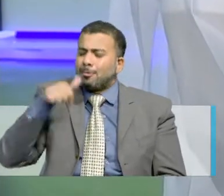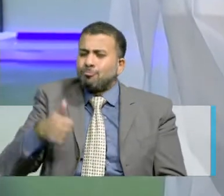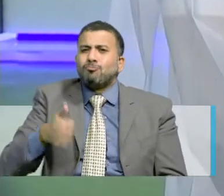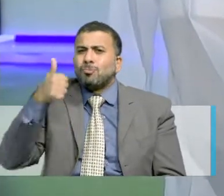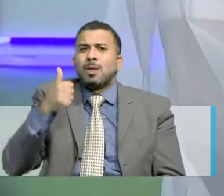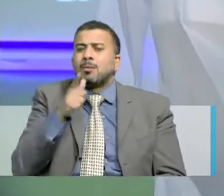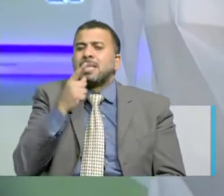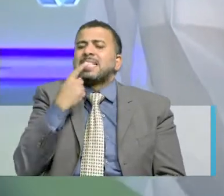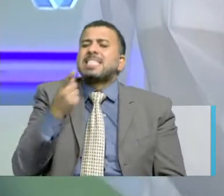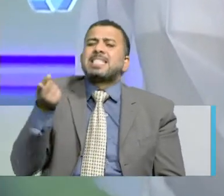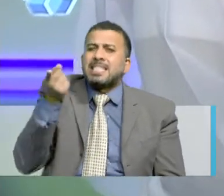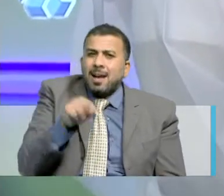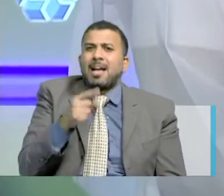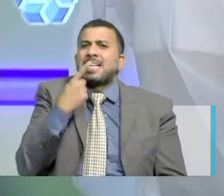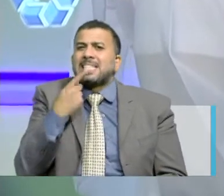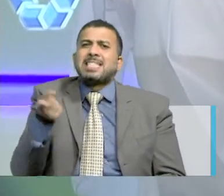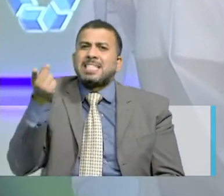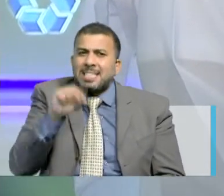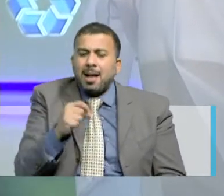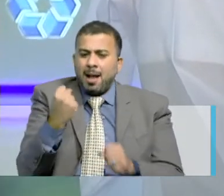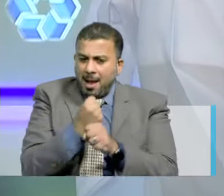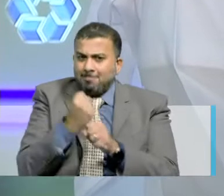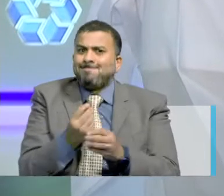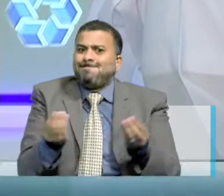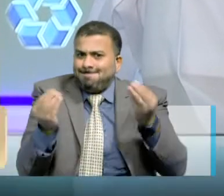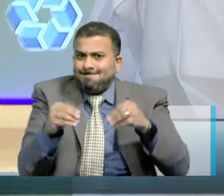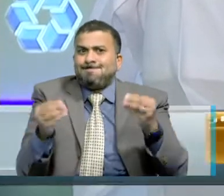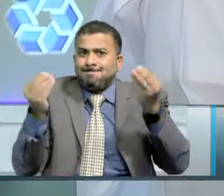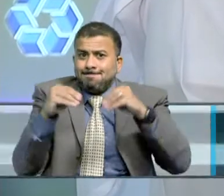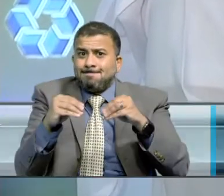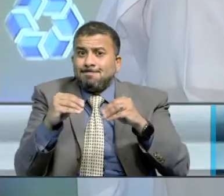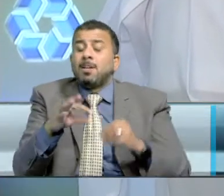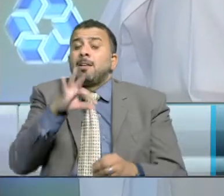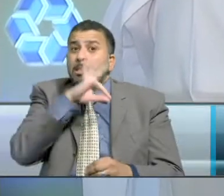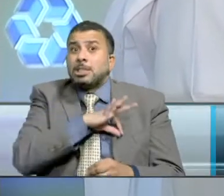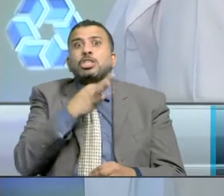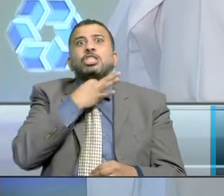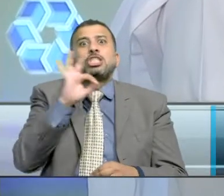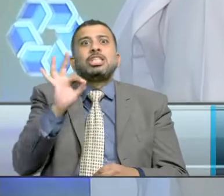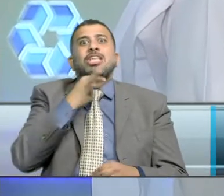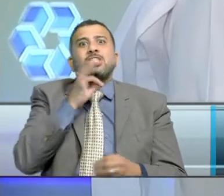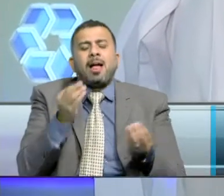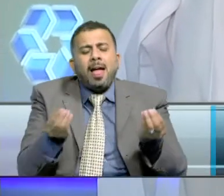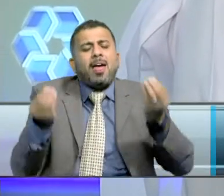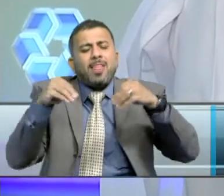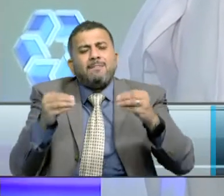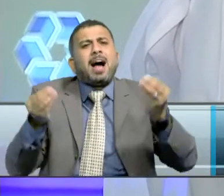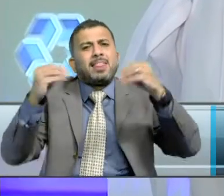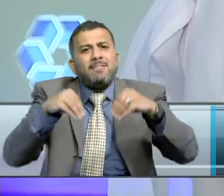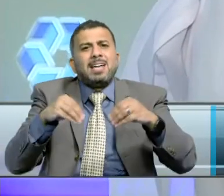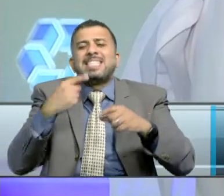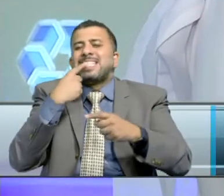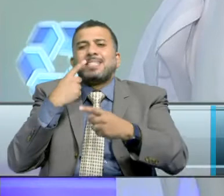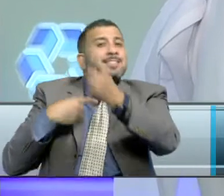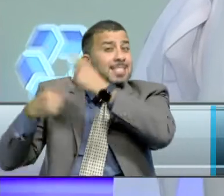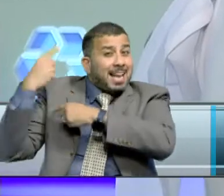نحن في كل سنة نحاول أن نجود العمل وأن نخرج بنتائج جديدة تضاف إلى نتائج التي أضيفت في